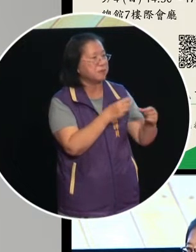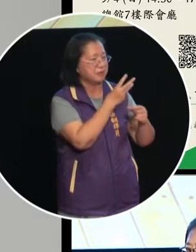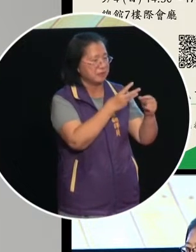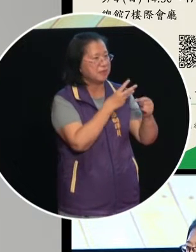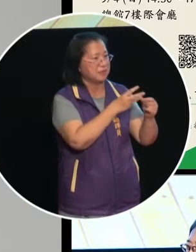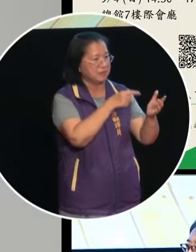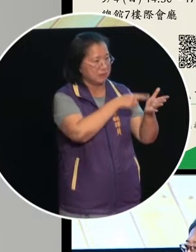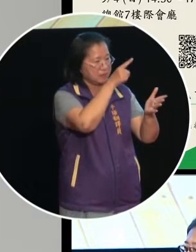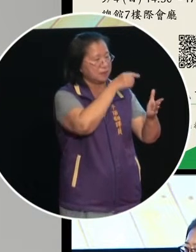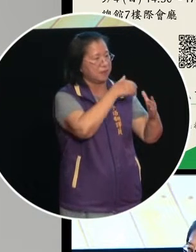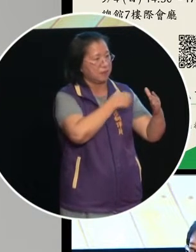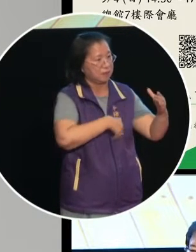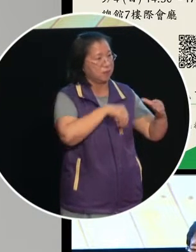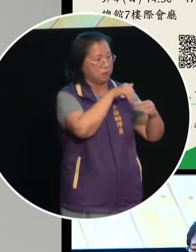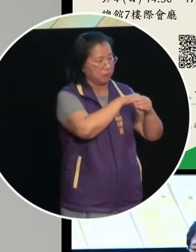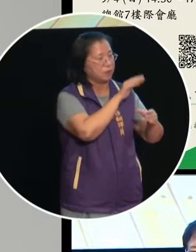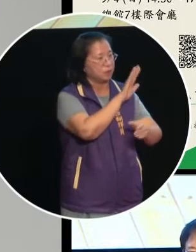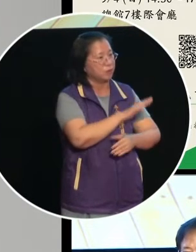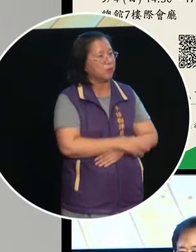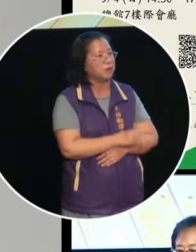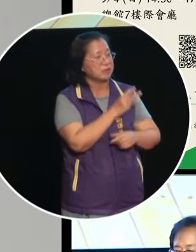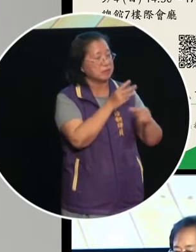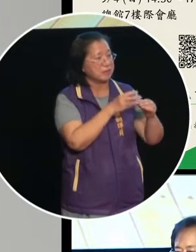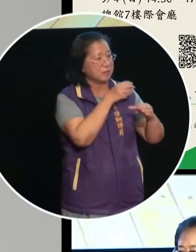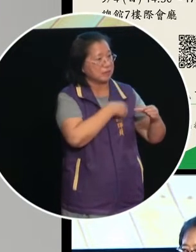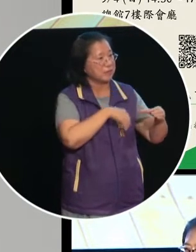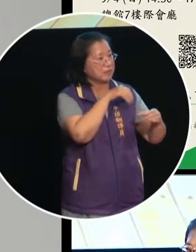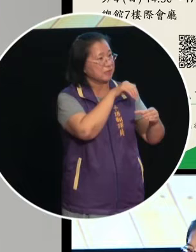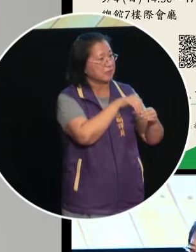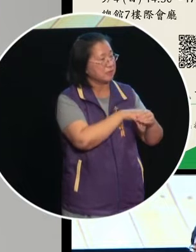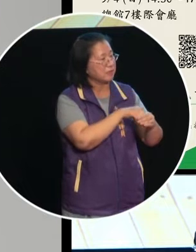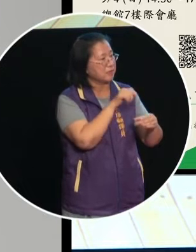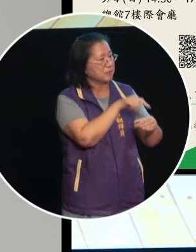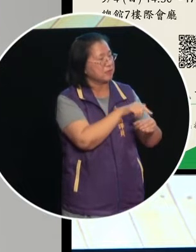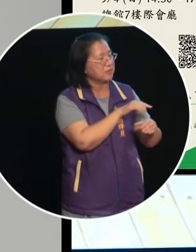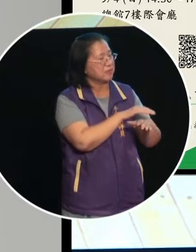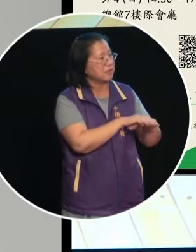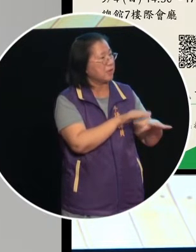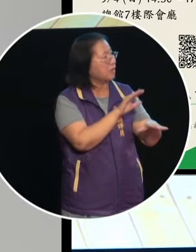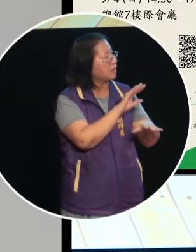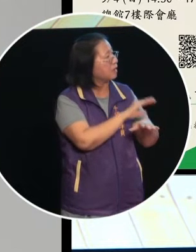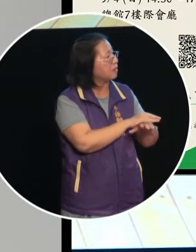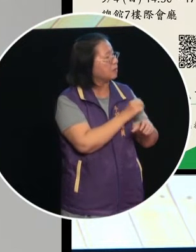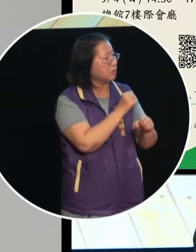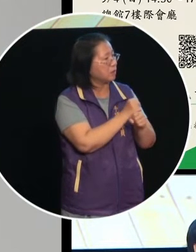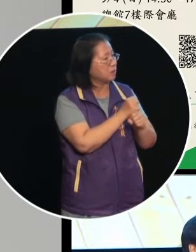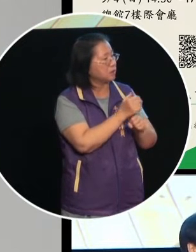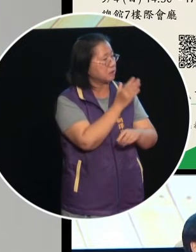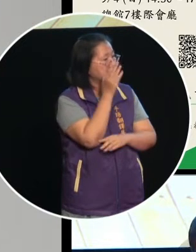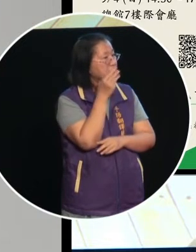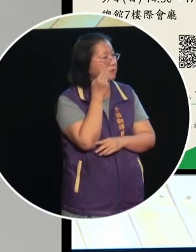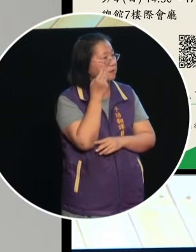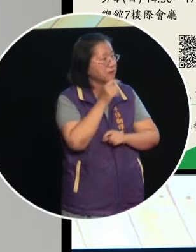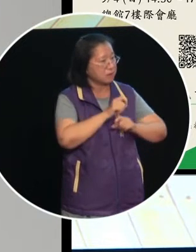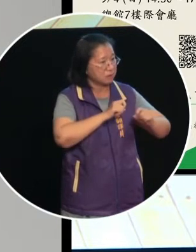次了。那么三年一次的选举是没有的话，岸田先生的政府是如果做好政策，做好一